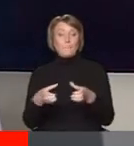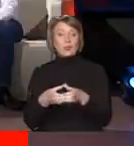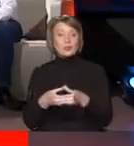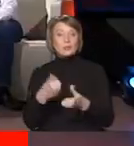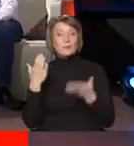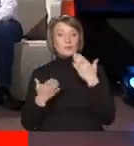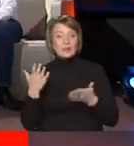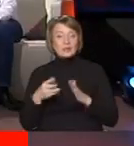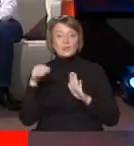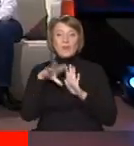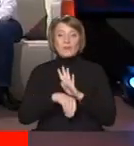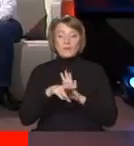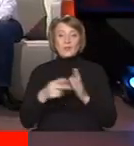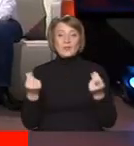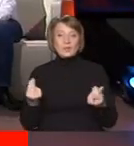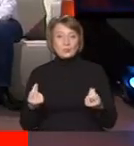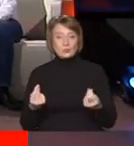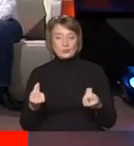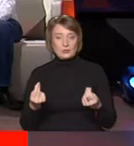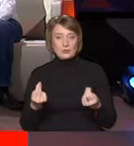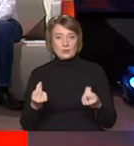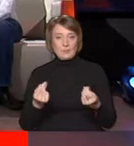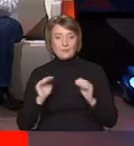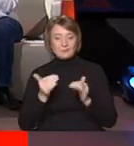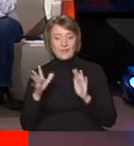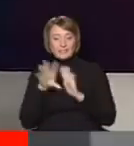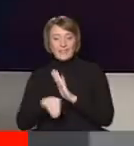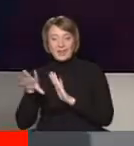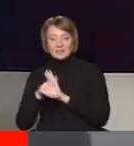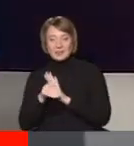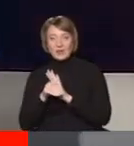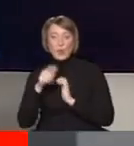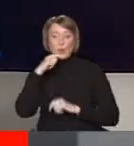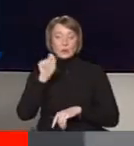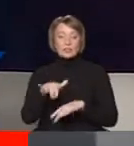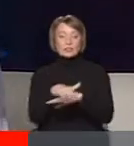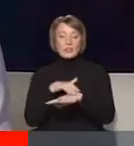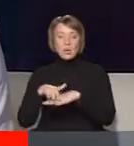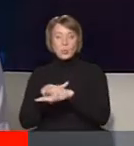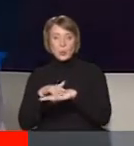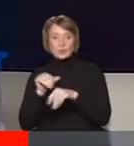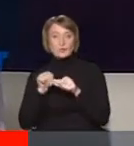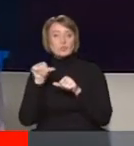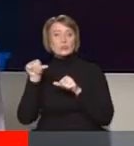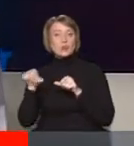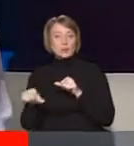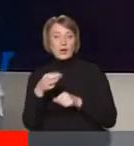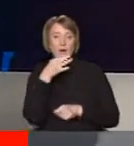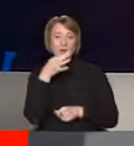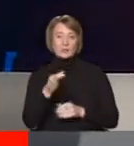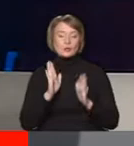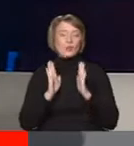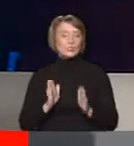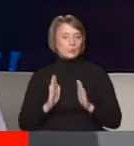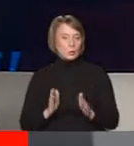партія фінансується великою кількістю маленьких внесків українського народу, вона працює в інтересах саме українського народу. Зокрема, я скажу, це не якісь там